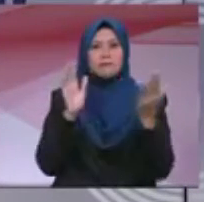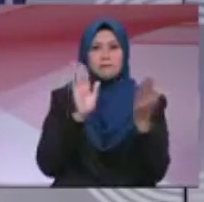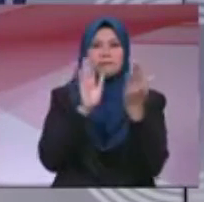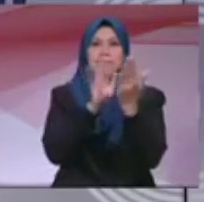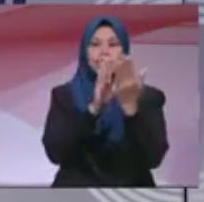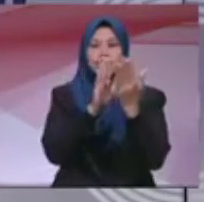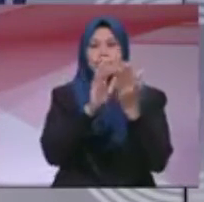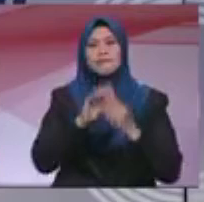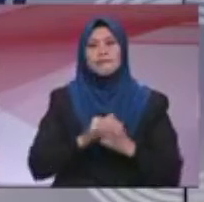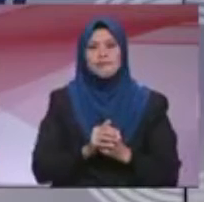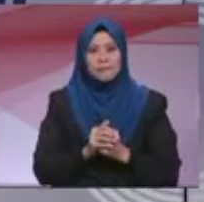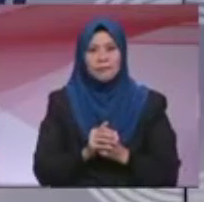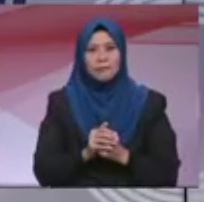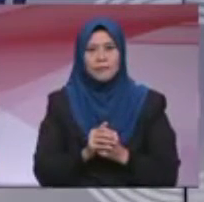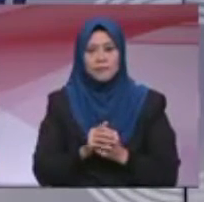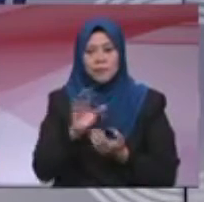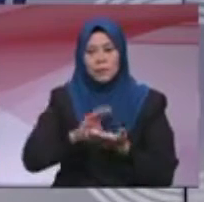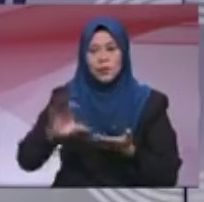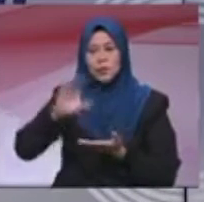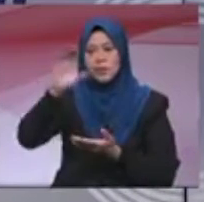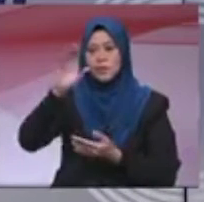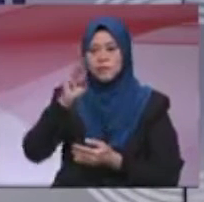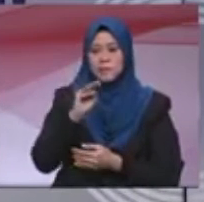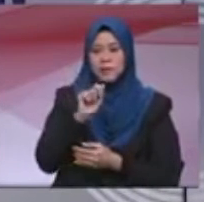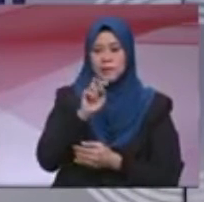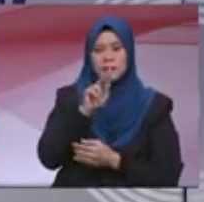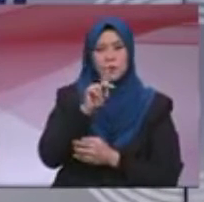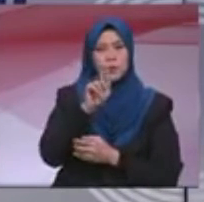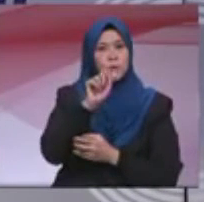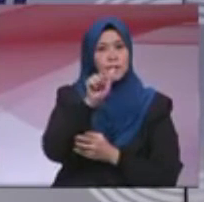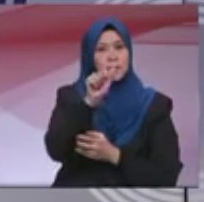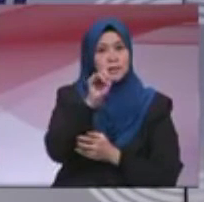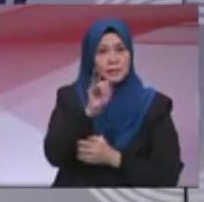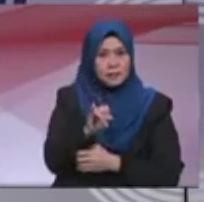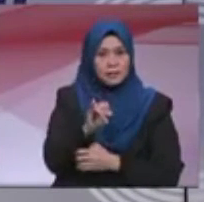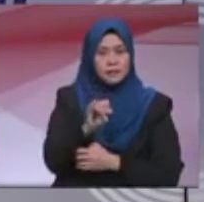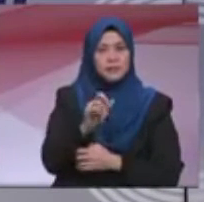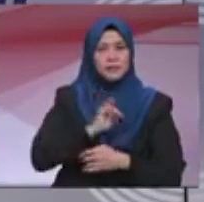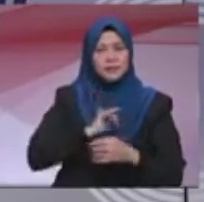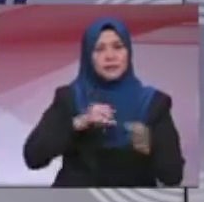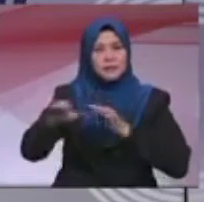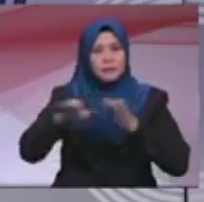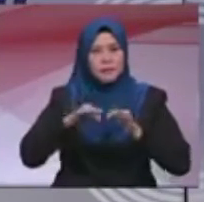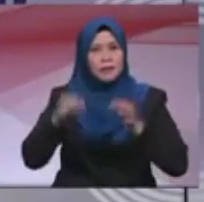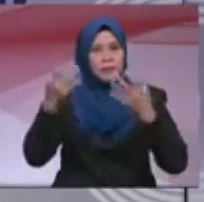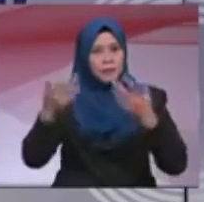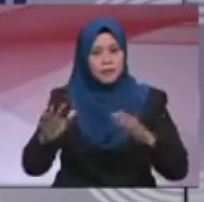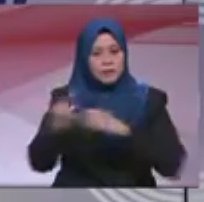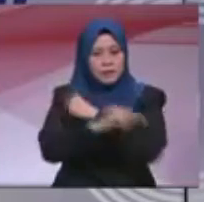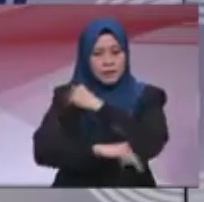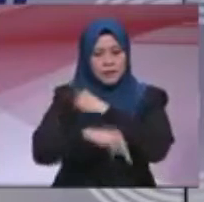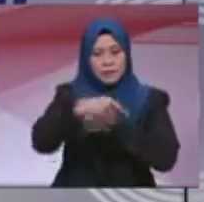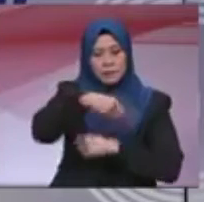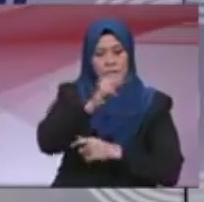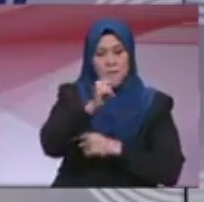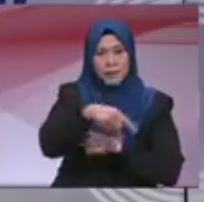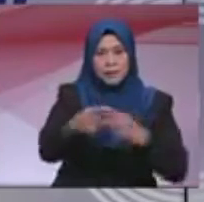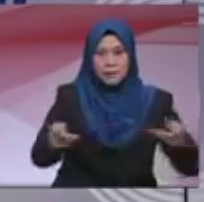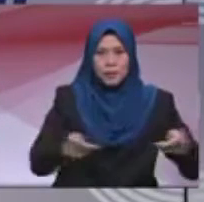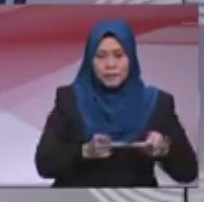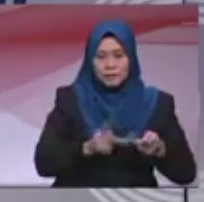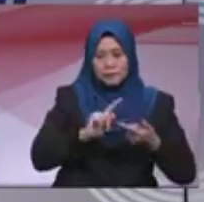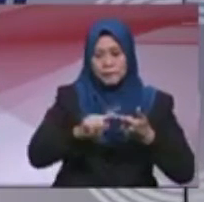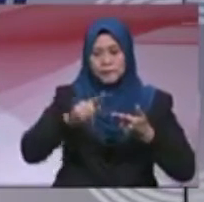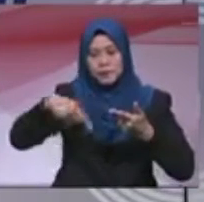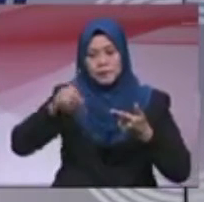bersemuka. Kemudian kolej matrikulasi seperti mana saya jelaskan tadi, sama ada di negeri PKP,